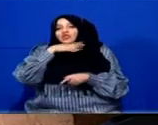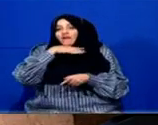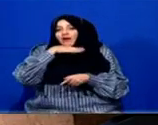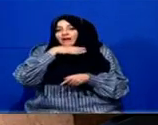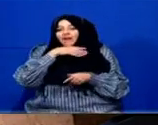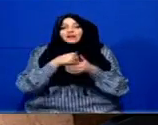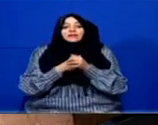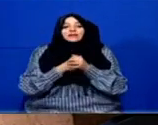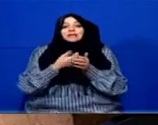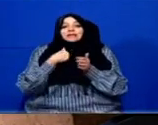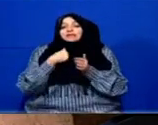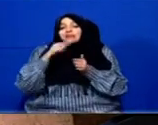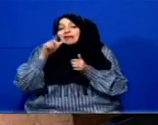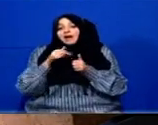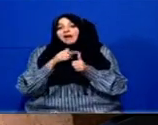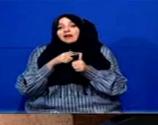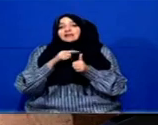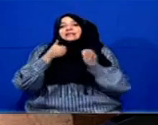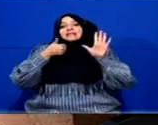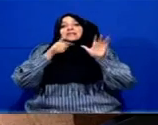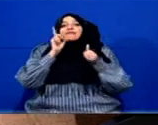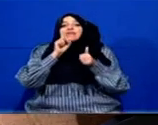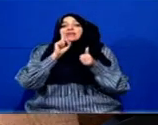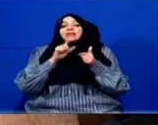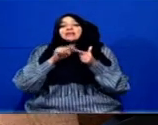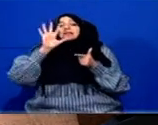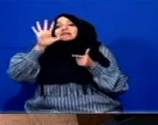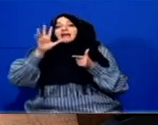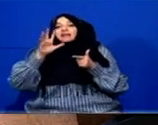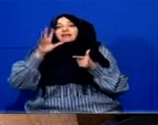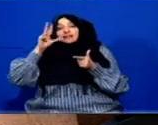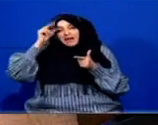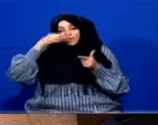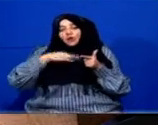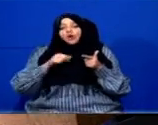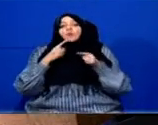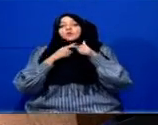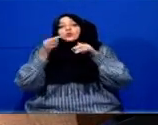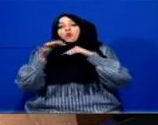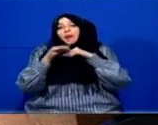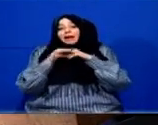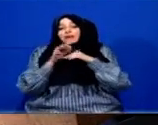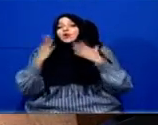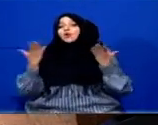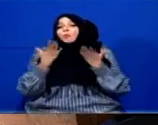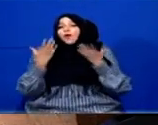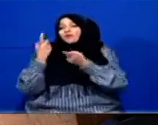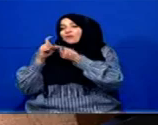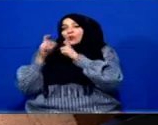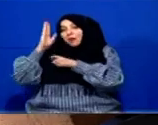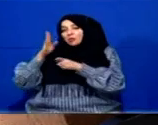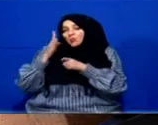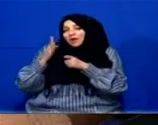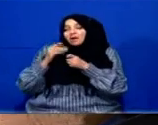وخمس ذكور يقول شيخ يقول الامر ورجاؤنا منكم